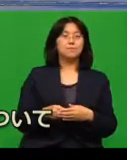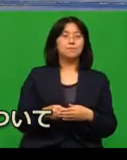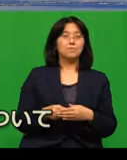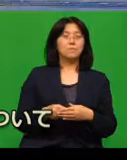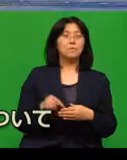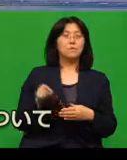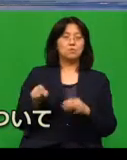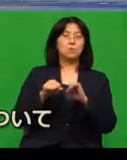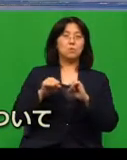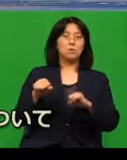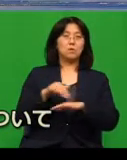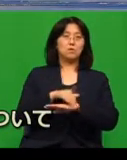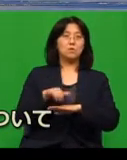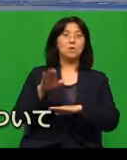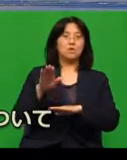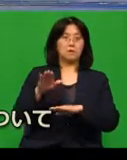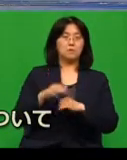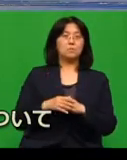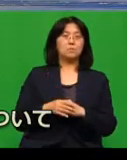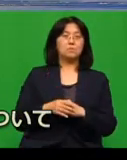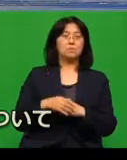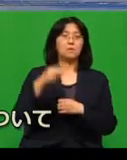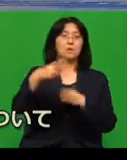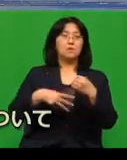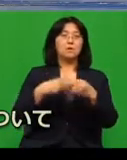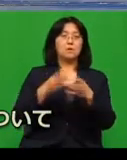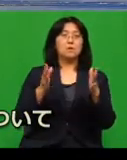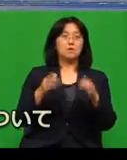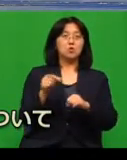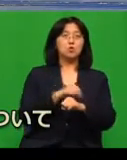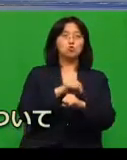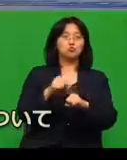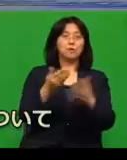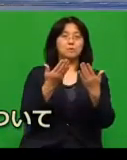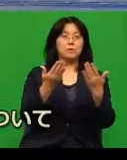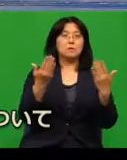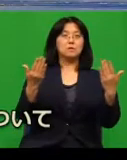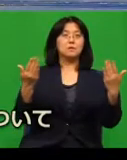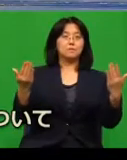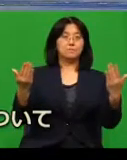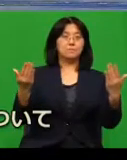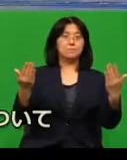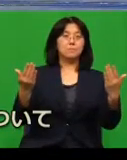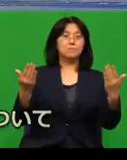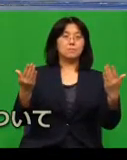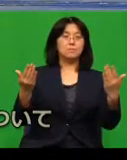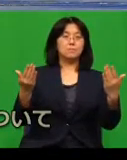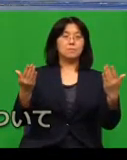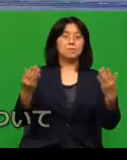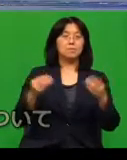やろうということであります。で、3周年の特別展示としてですね、ま